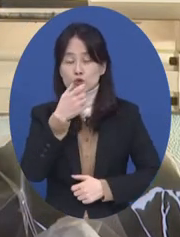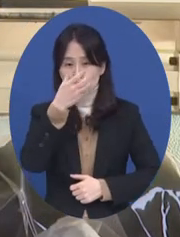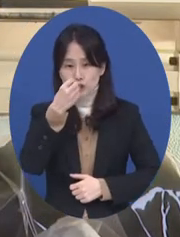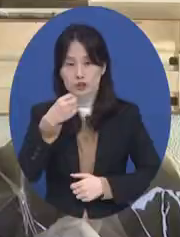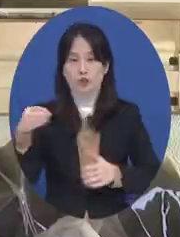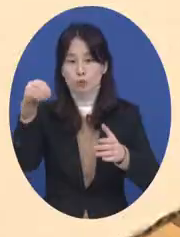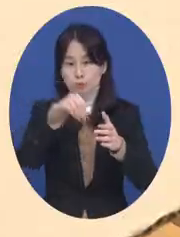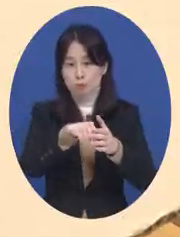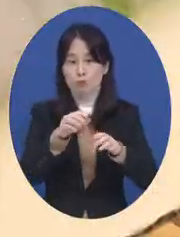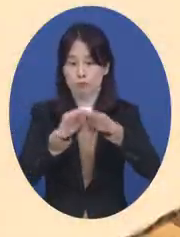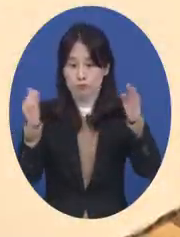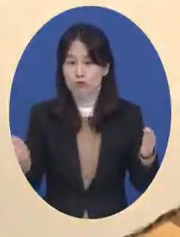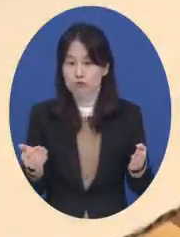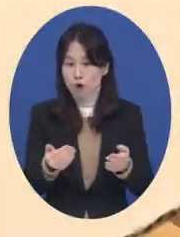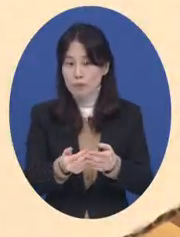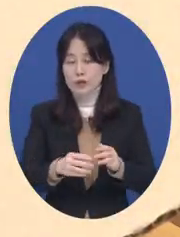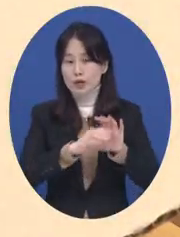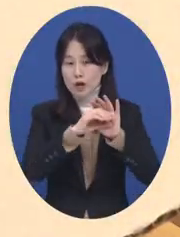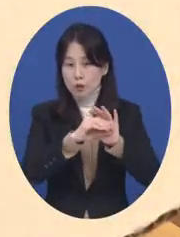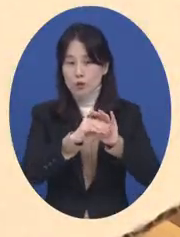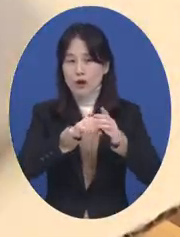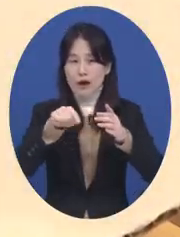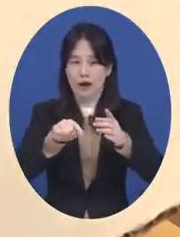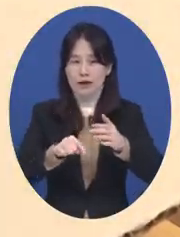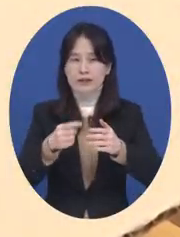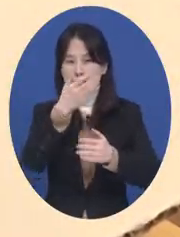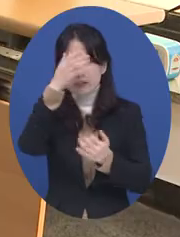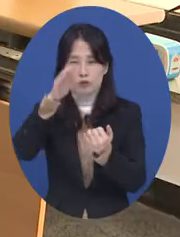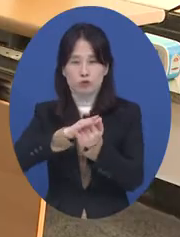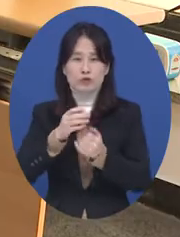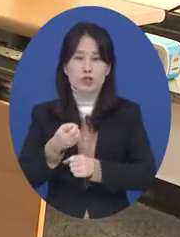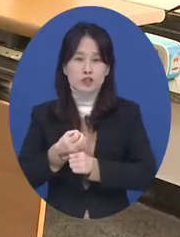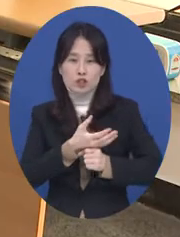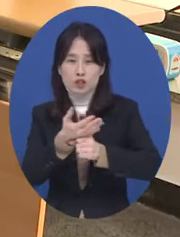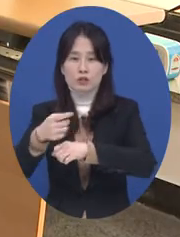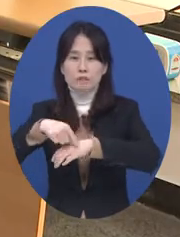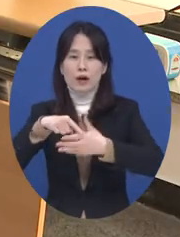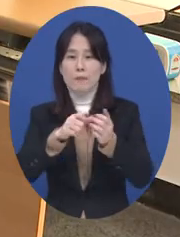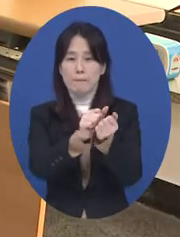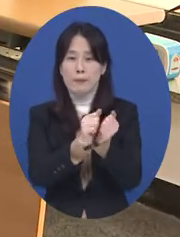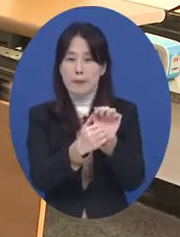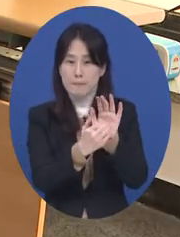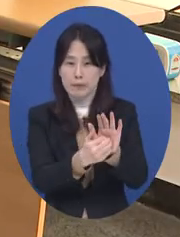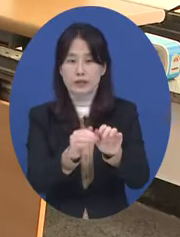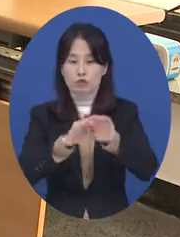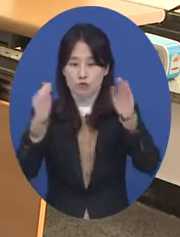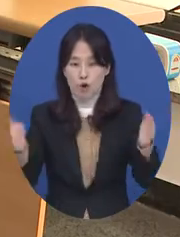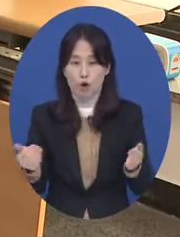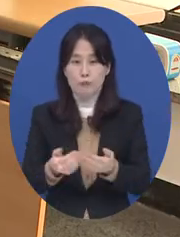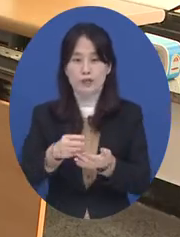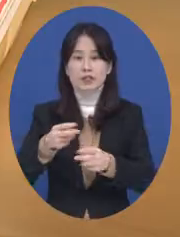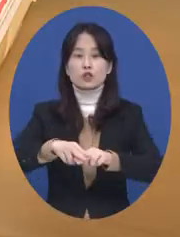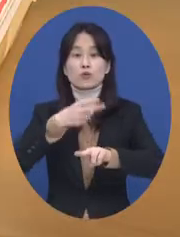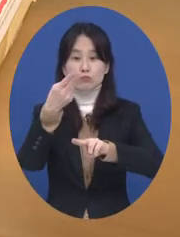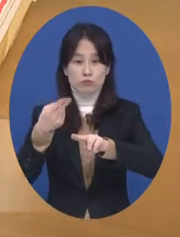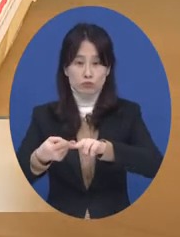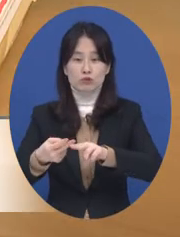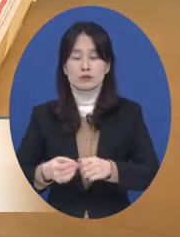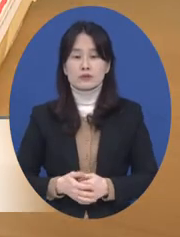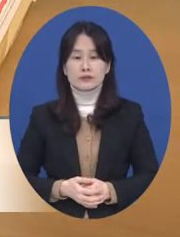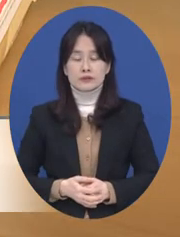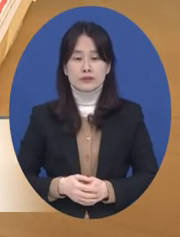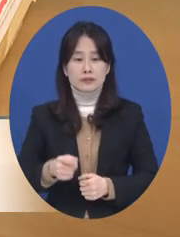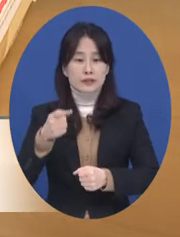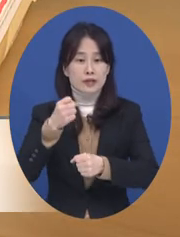물품들 모두 코로나 1 구속 청소년들에게 전해지는 마음 방역 꾸러미에 들어가는 선물 드립니다 이렇게